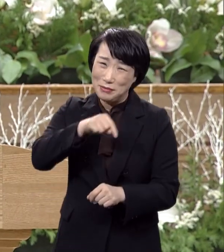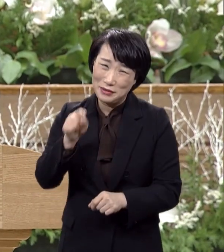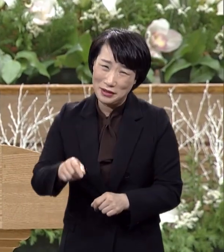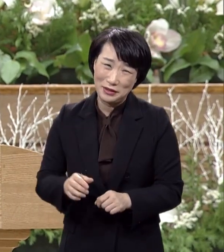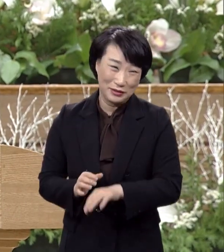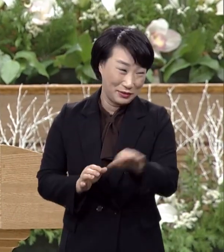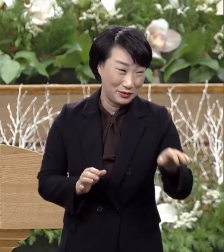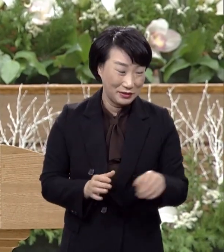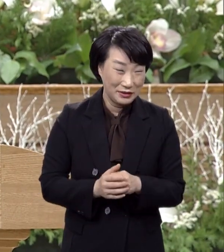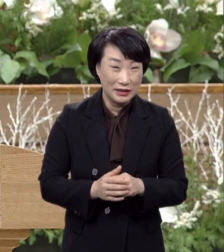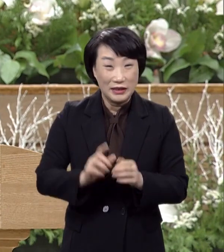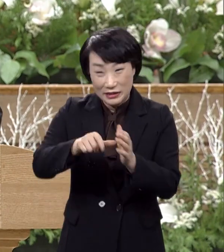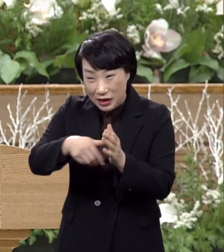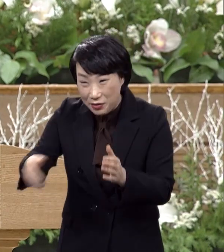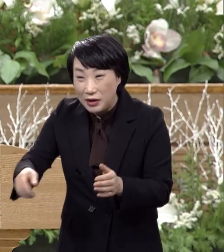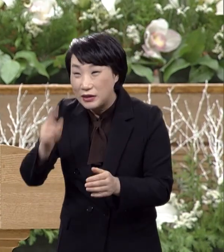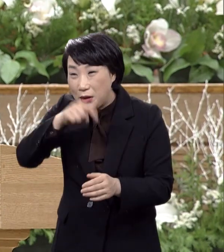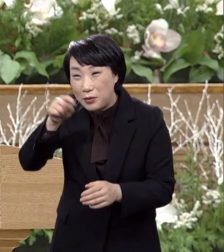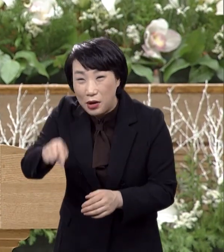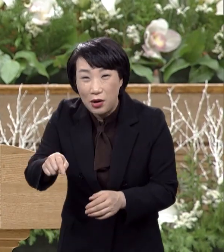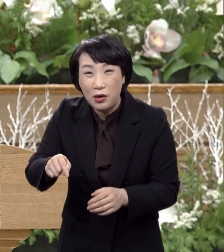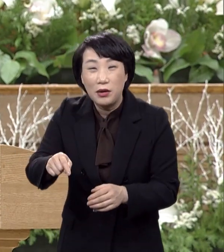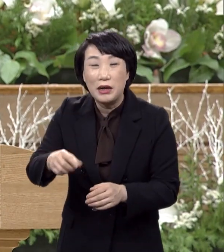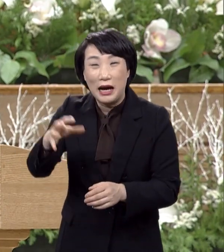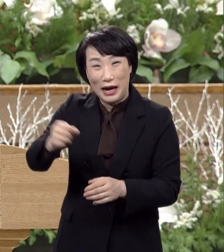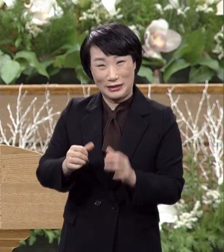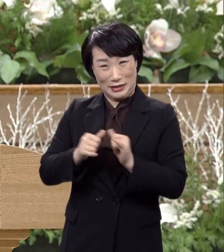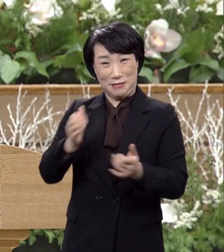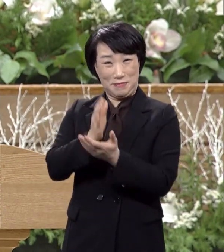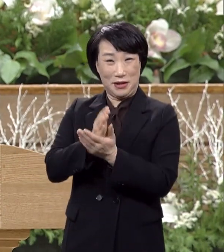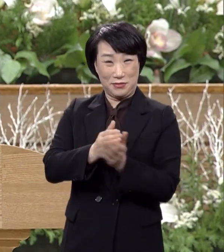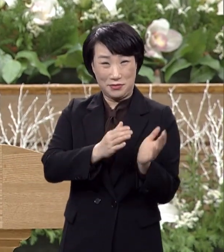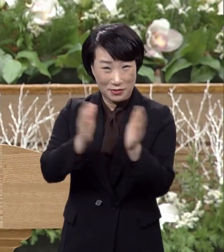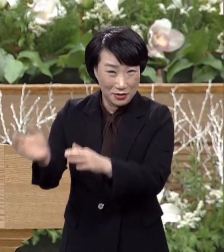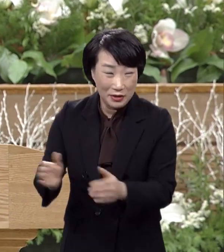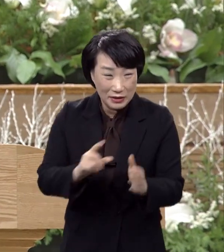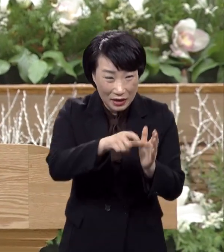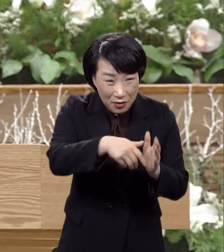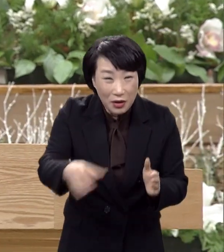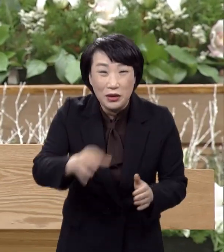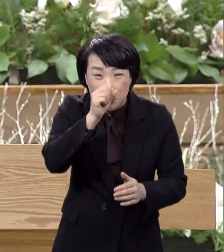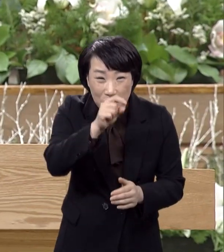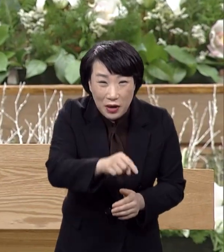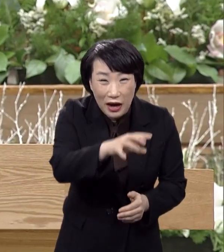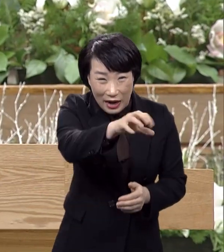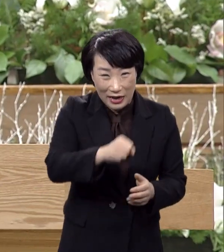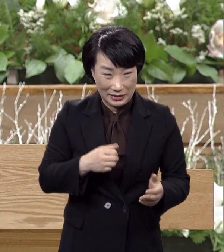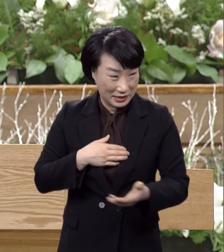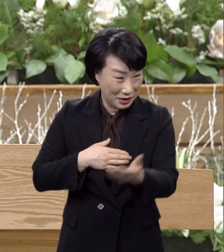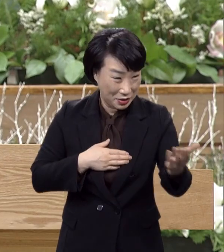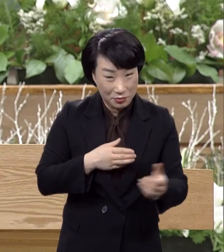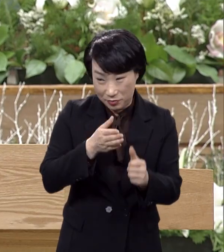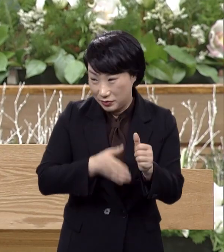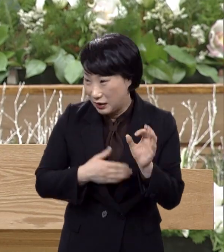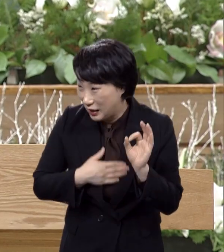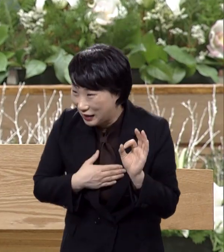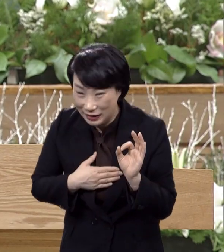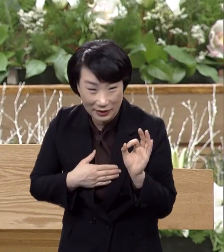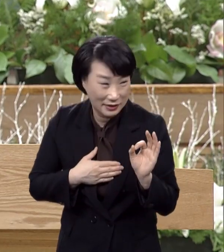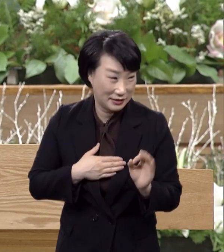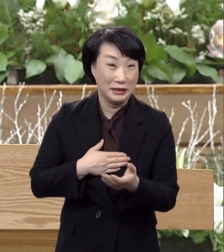우리는 세월의 단점을 가진 자가 되지 말고 세월의 장점을 가진 자가 되어야 된다는 거예요.